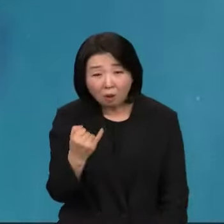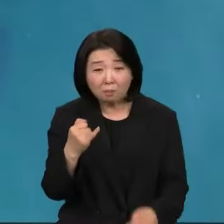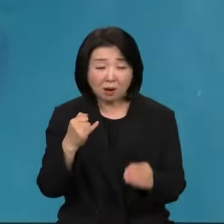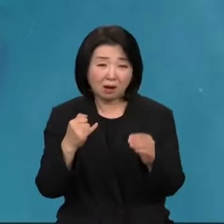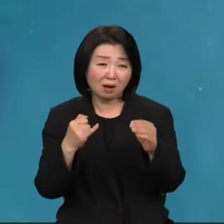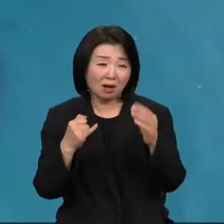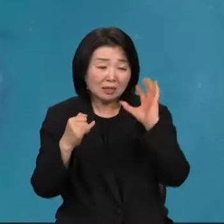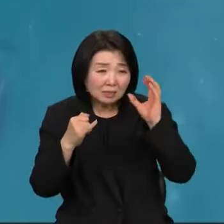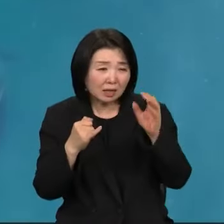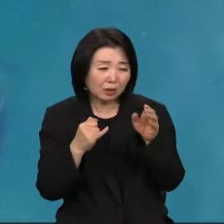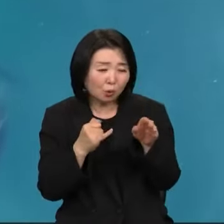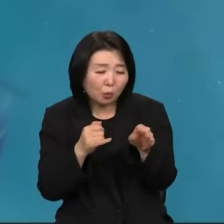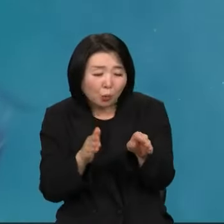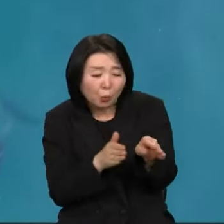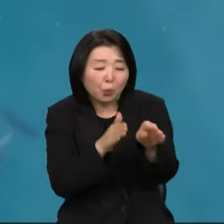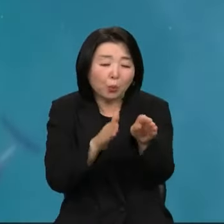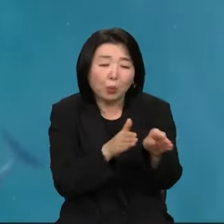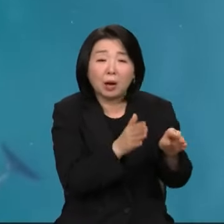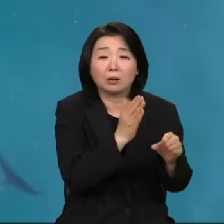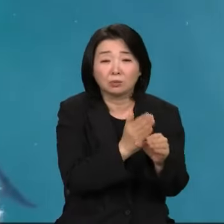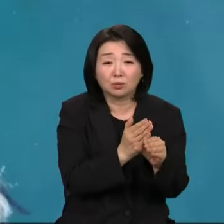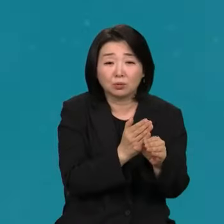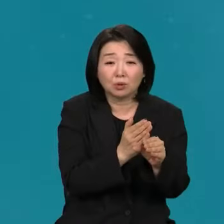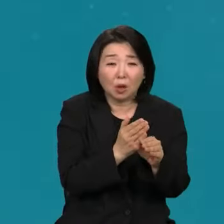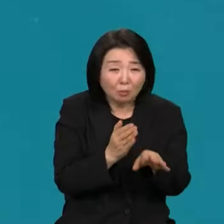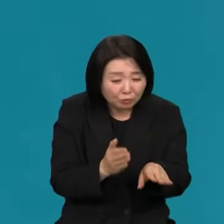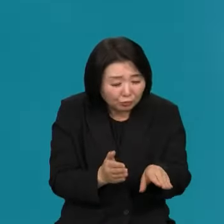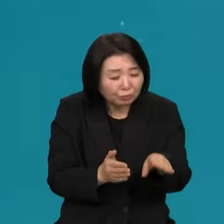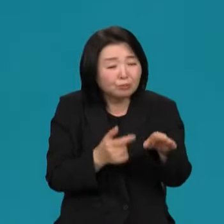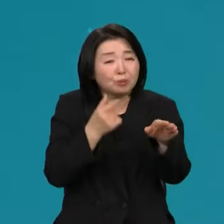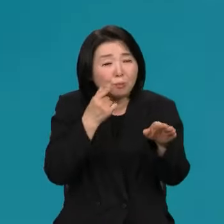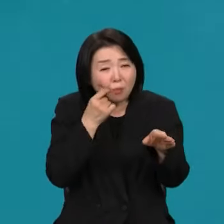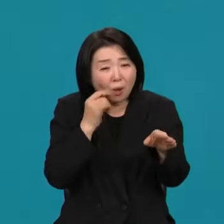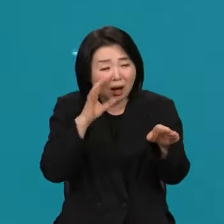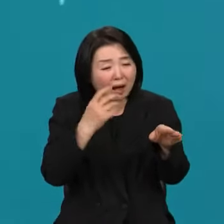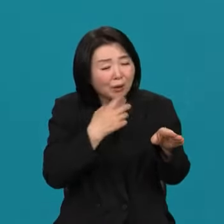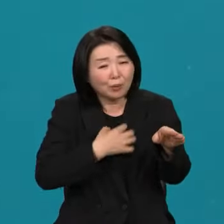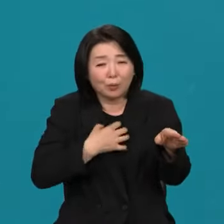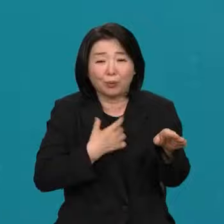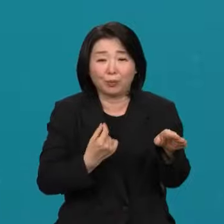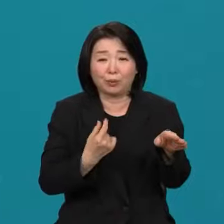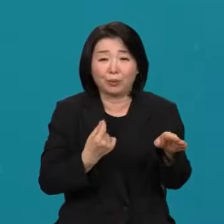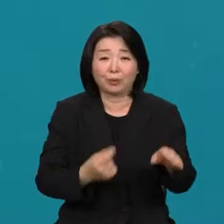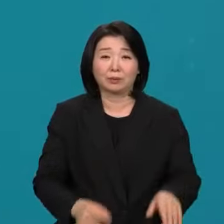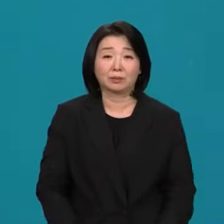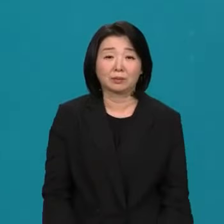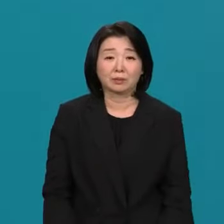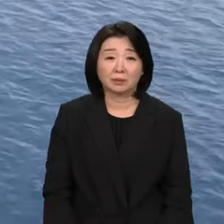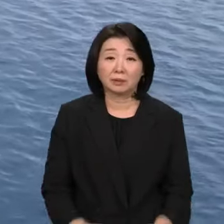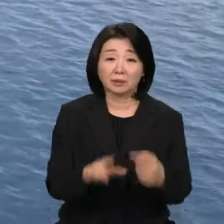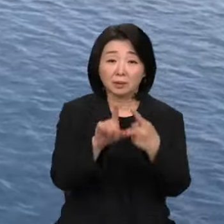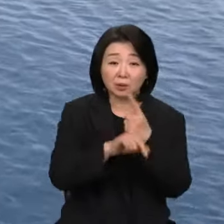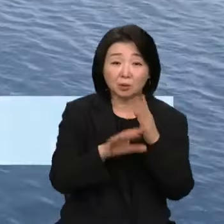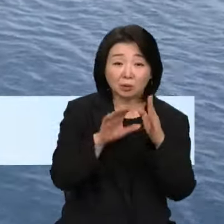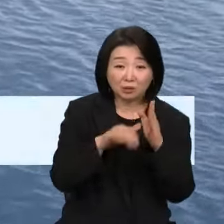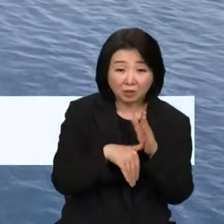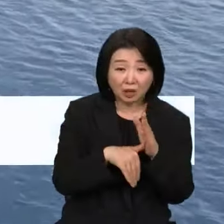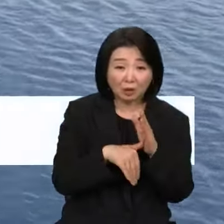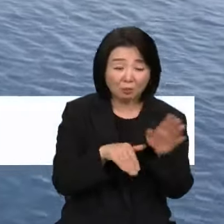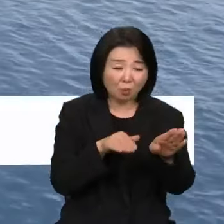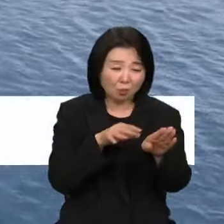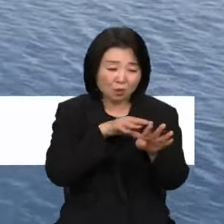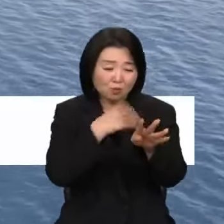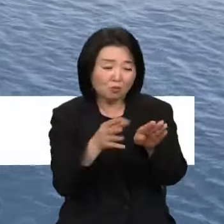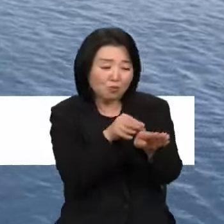주변을 맴돌고 있습니다 무리에 끼지 못하는 새끼를 걱정해 섭니다 지난 1월 종다리 몸을 죄고